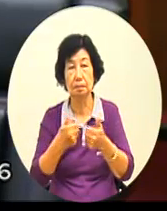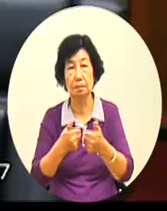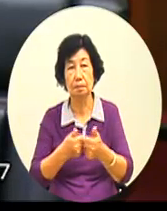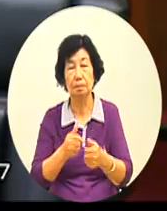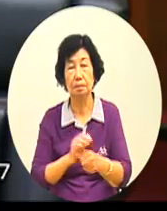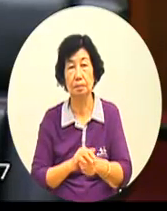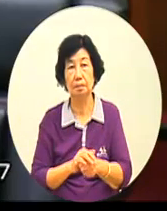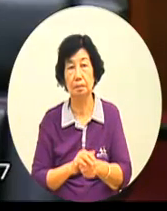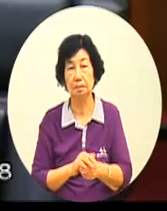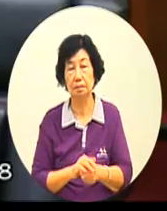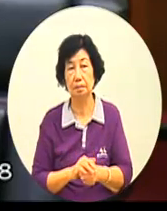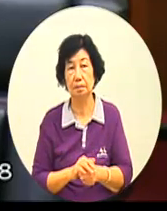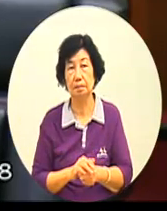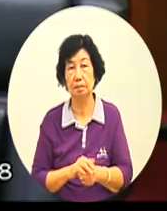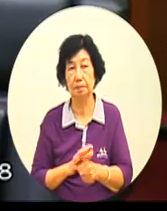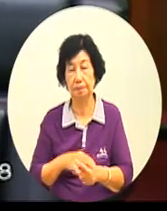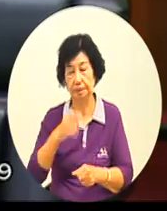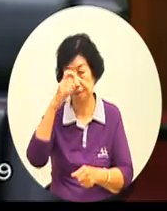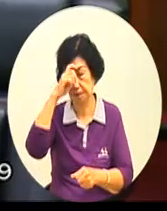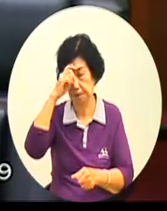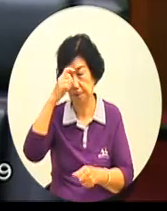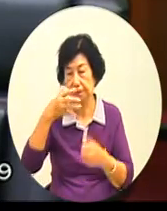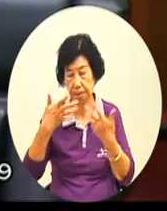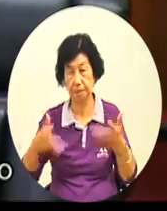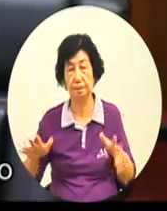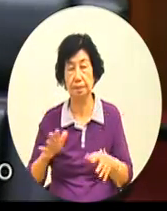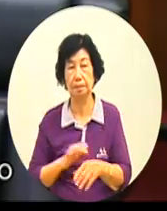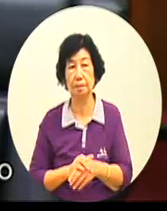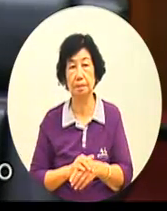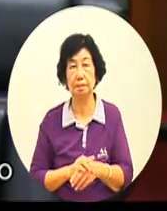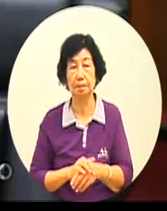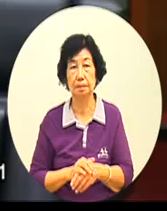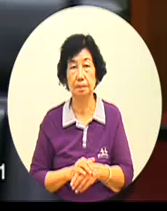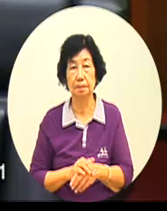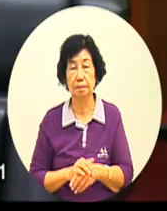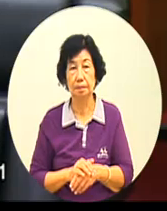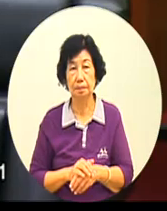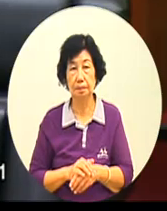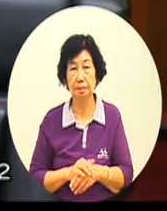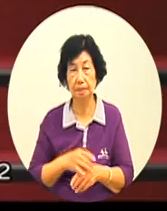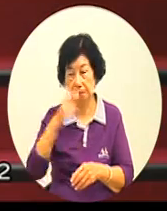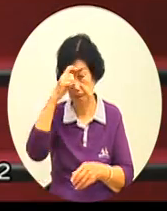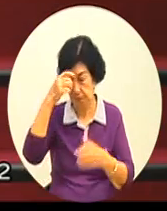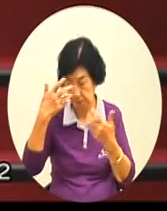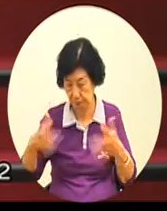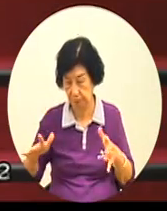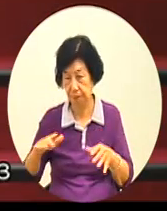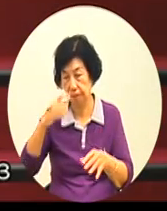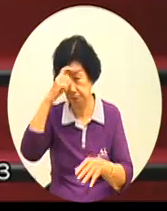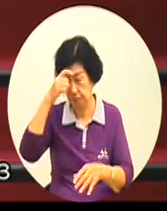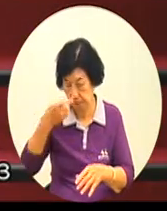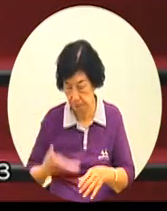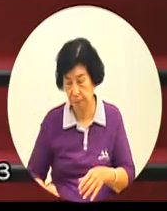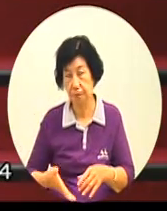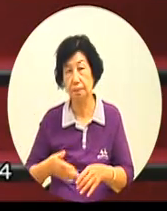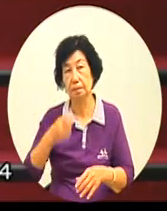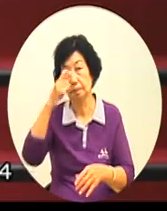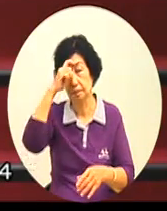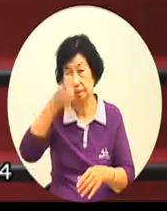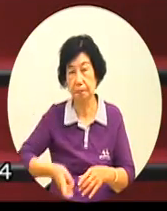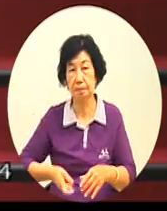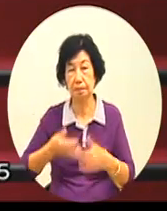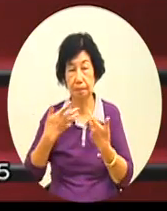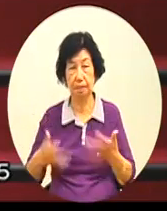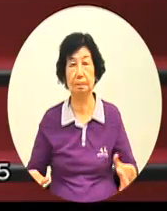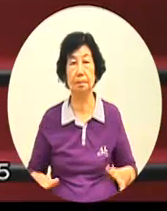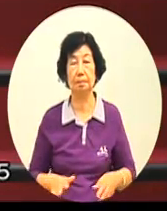有非常非常多的期待，可是呢，太多的期待也太多的失望。给你们交付了这么多我们